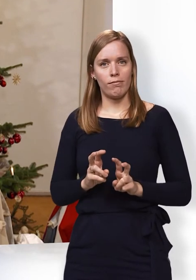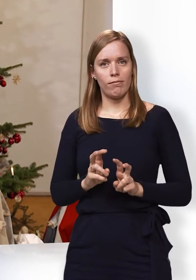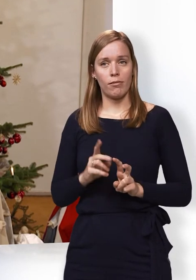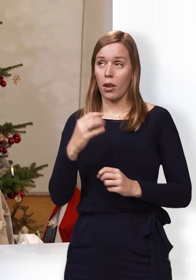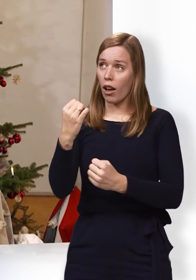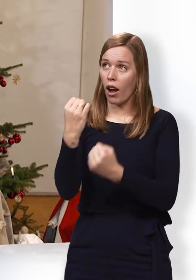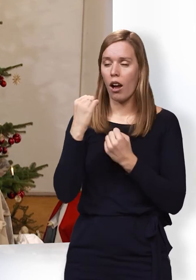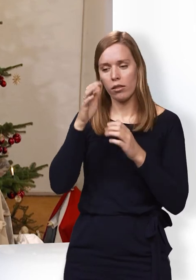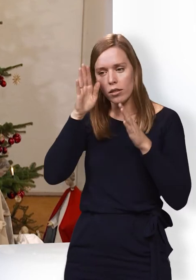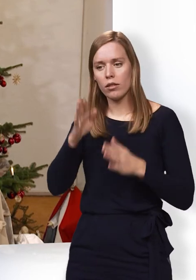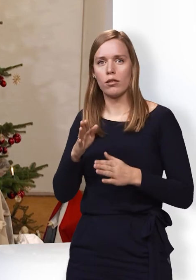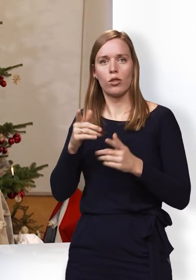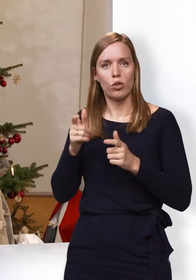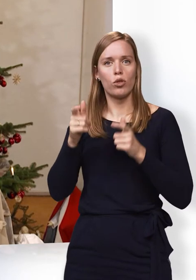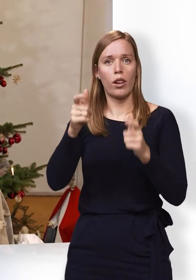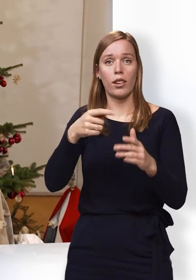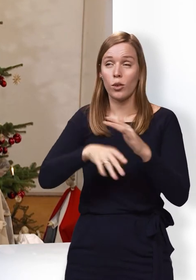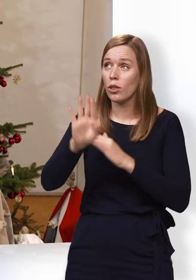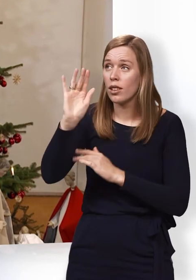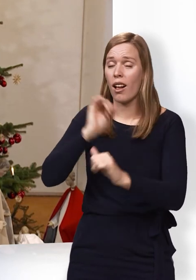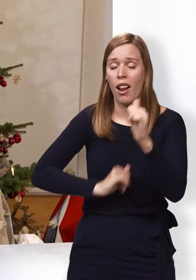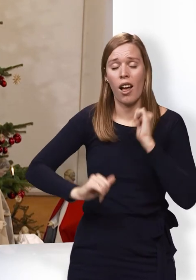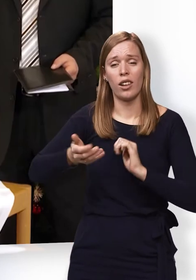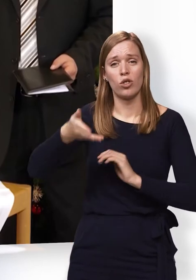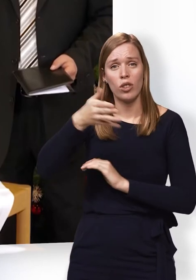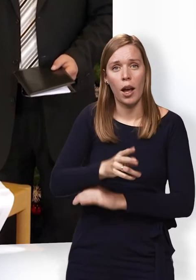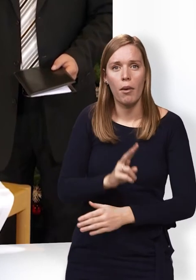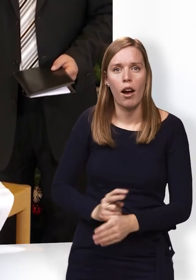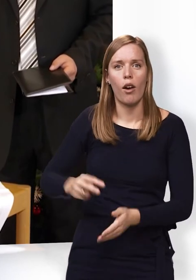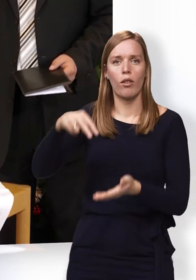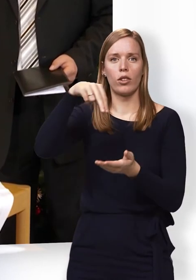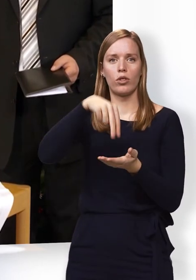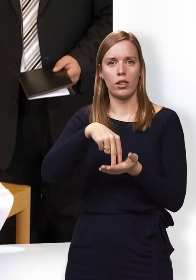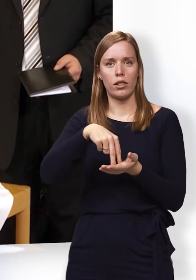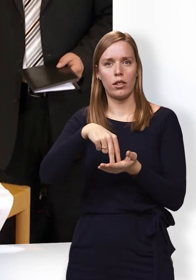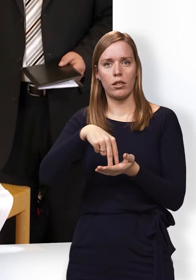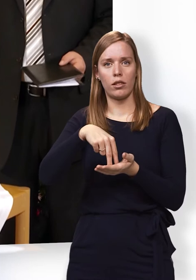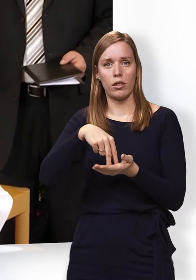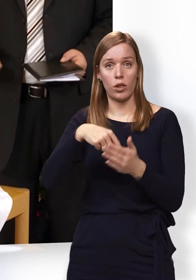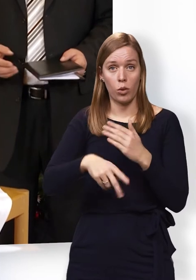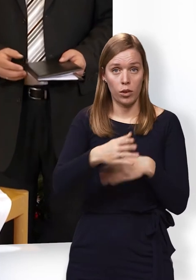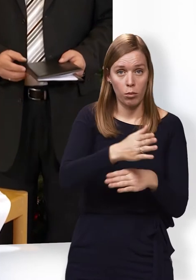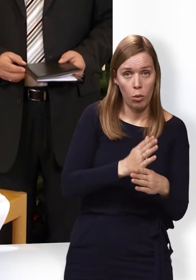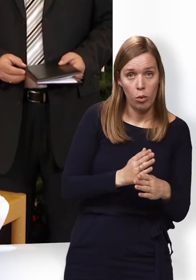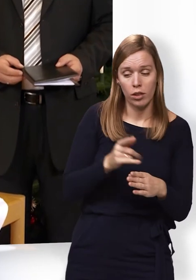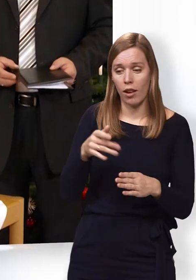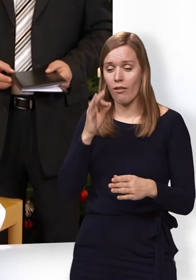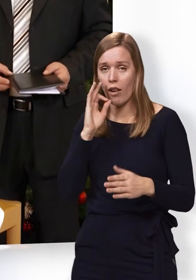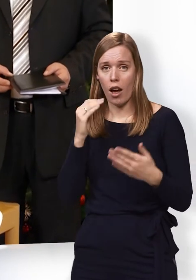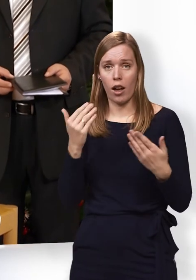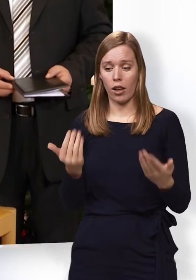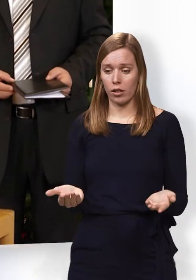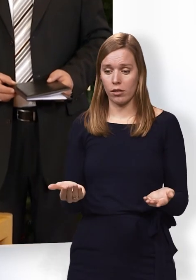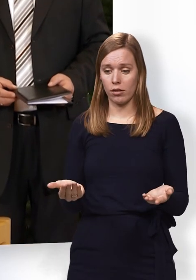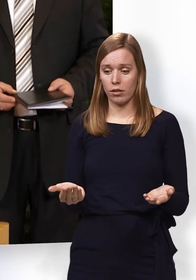Zuversicht durch sein Leiden, Sterben und Auferstehen, durch Brot und Wein, die Zeichen